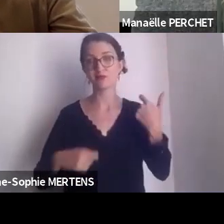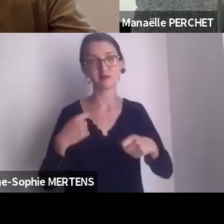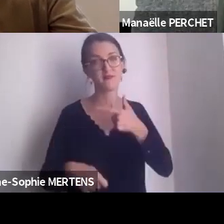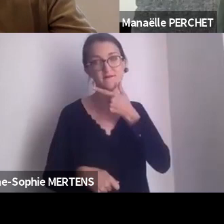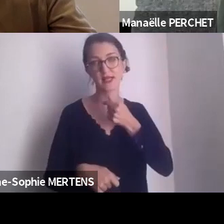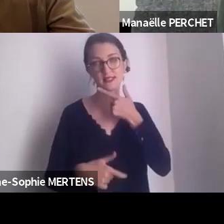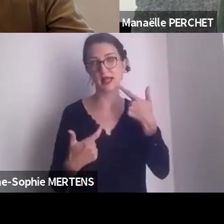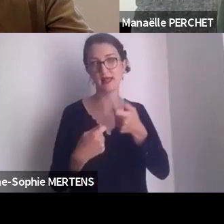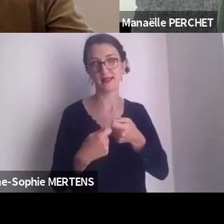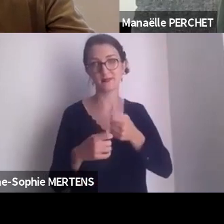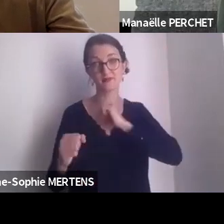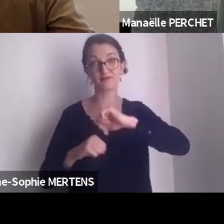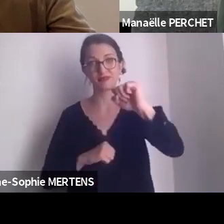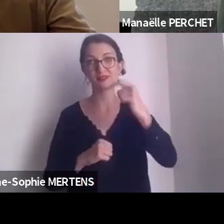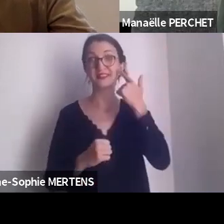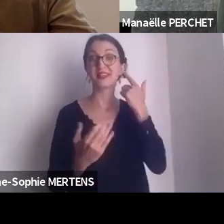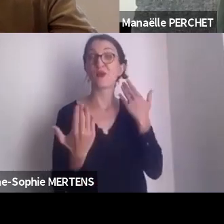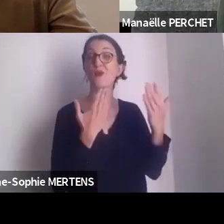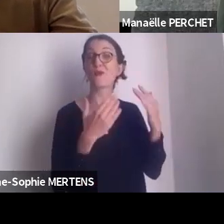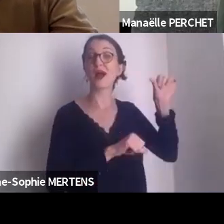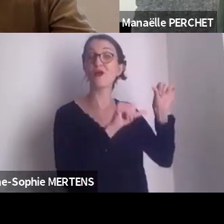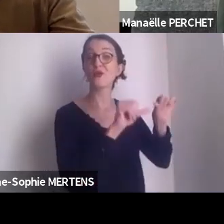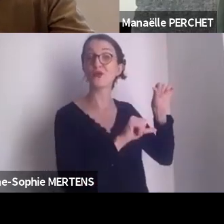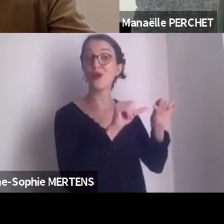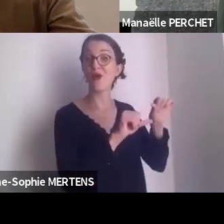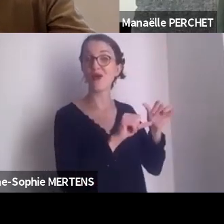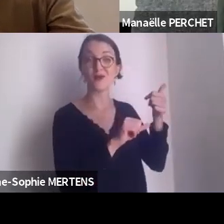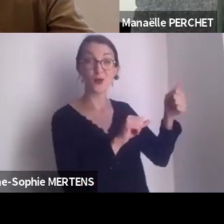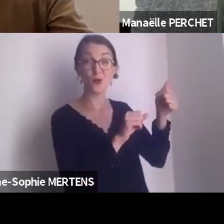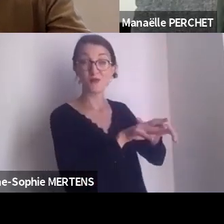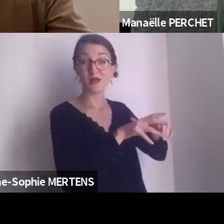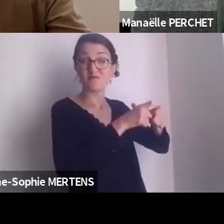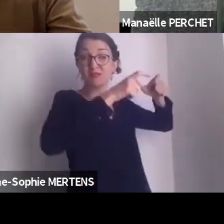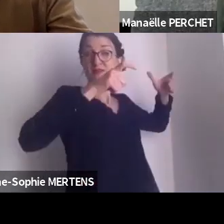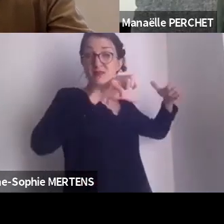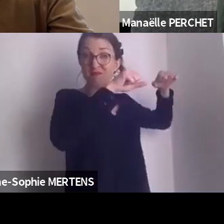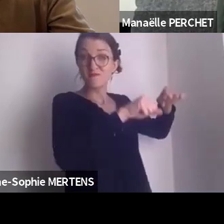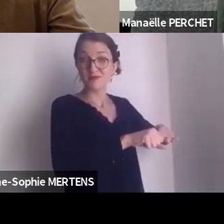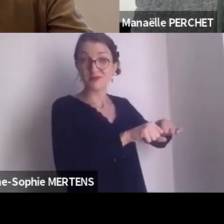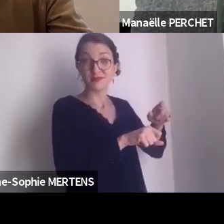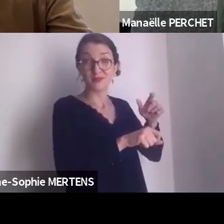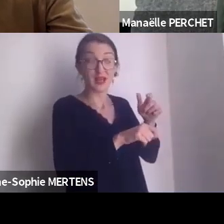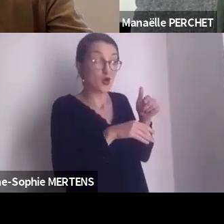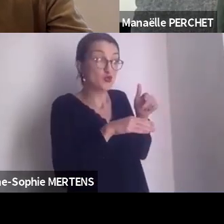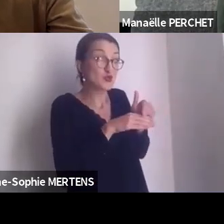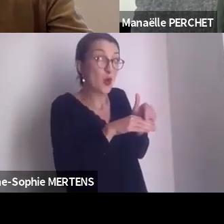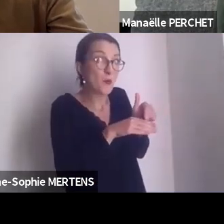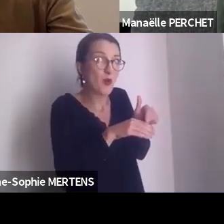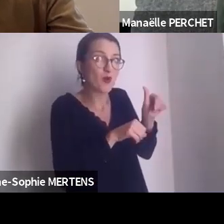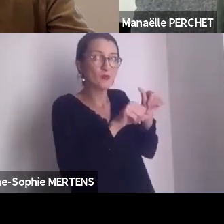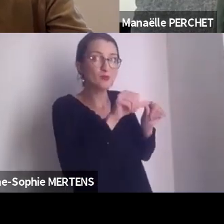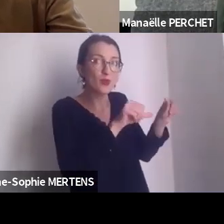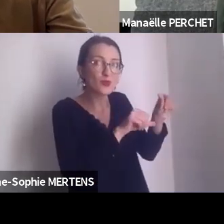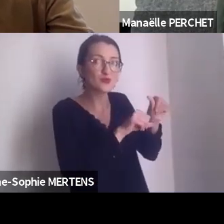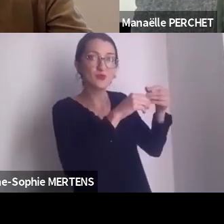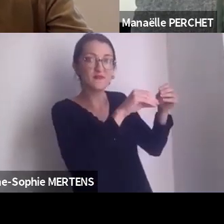mes principaux concurrents sont seulement en train de sortir des produits équivalents à ce que j'ai fait il y a plus d'un mois parce qu'ils ont eu un temps de réaction très